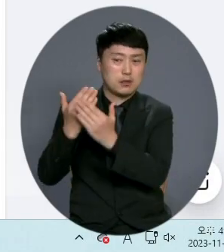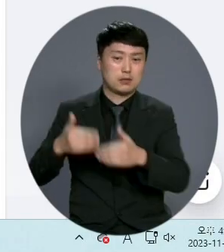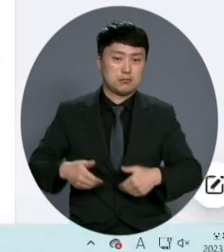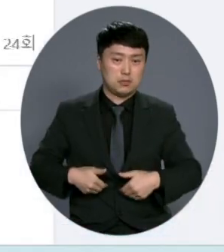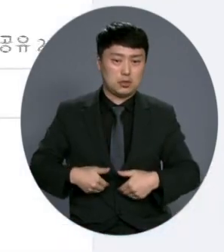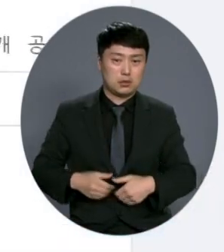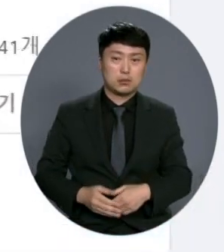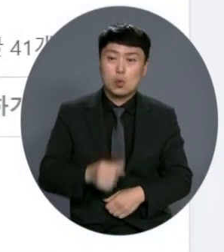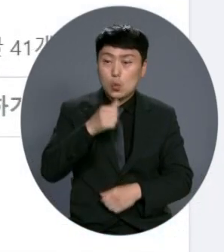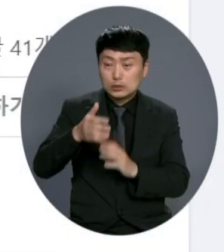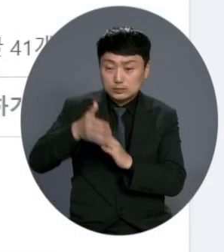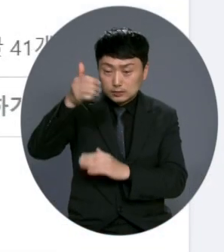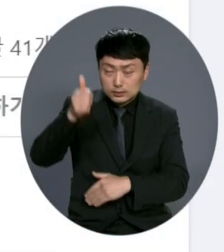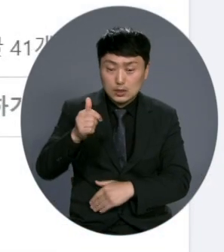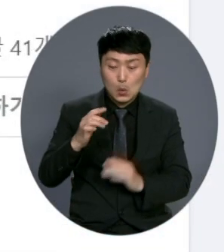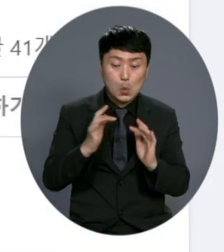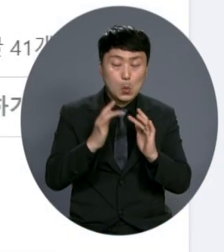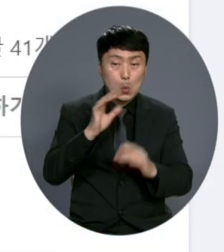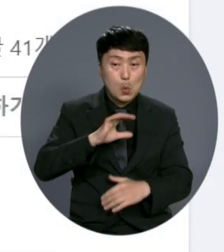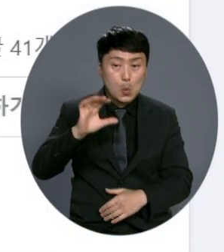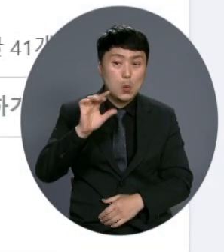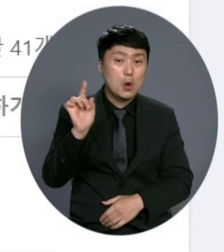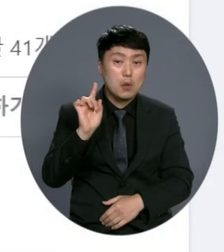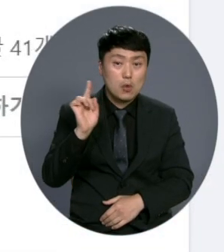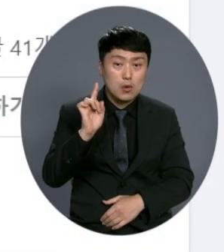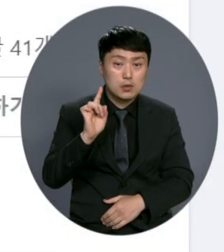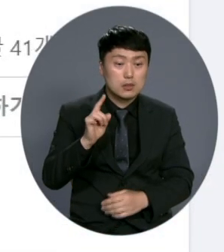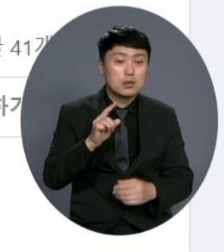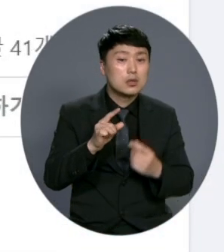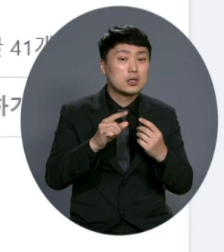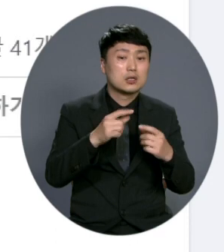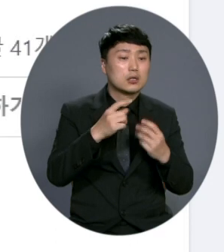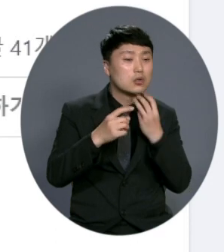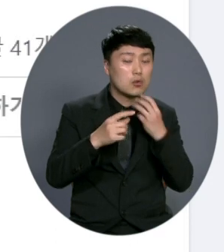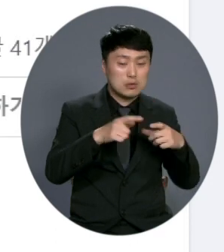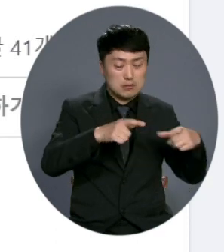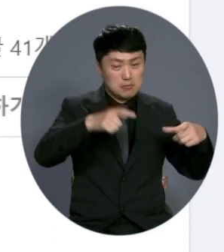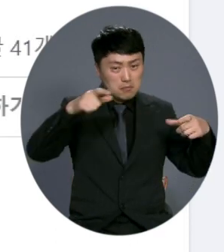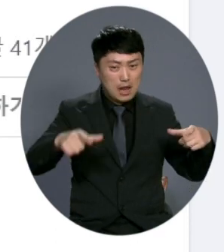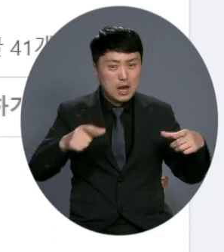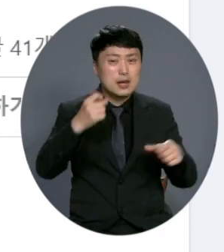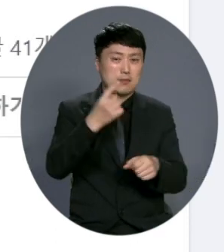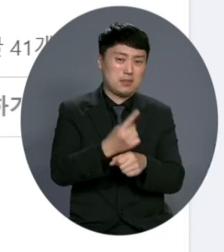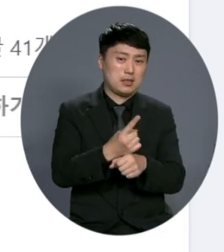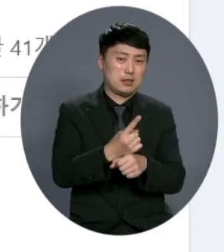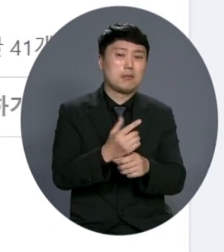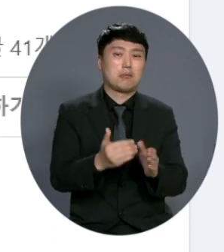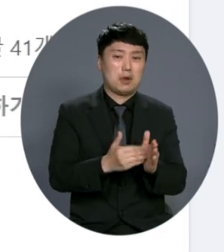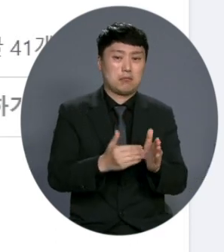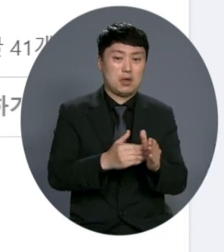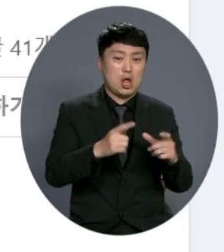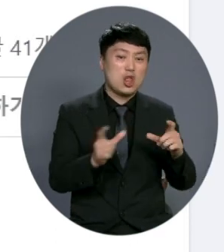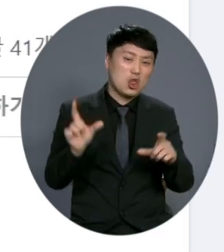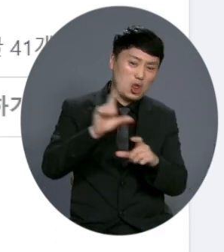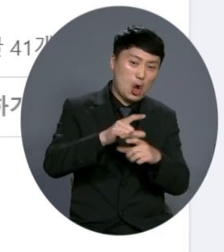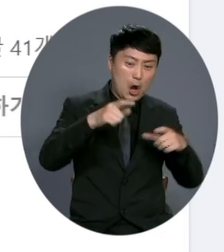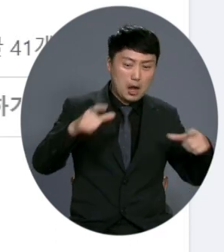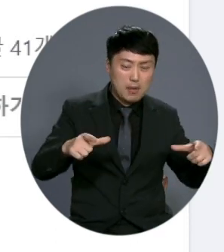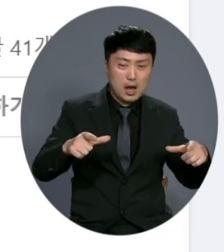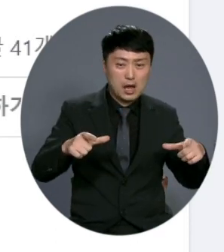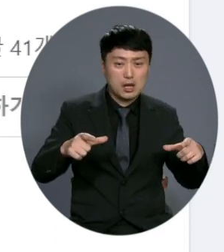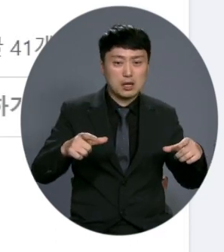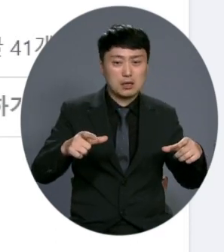시장도 자신의 SNS 통해 이미 메가 시티가 된 서울을 더욱 비대화 수도권 집중 심화